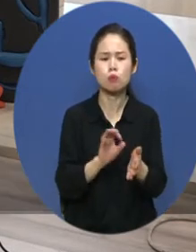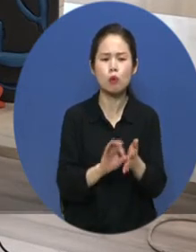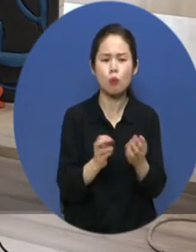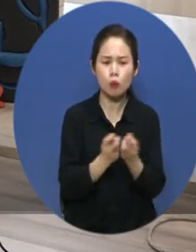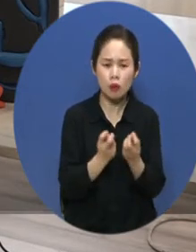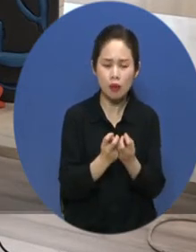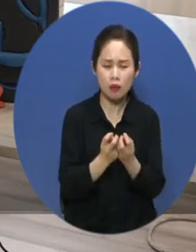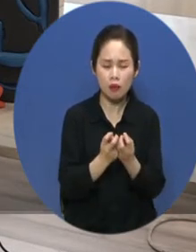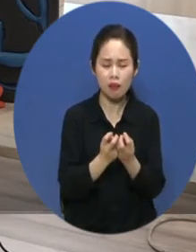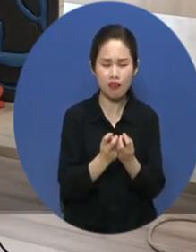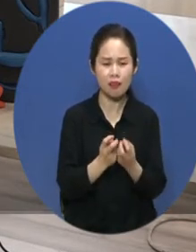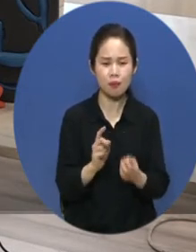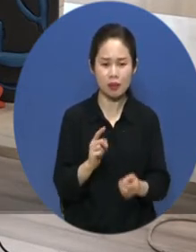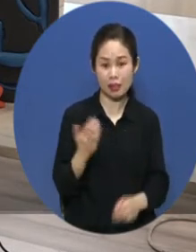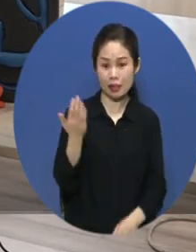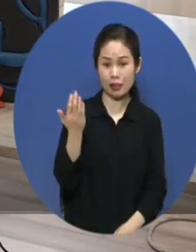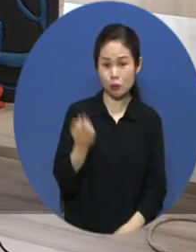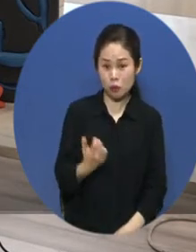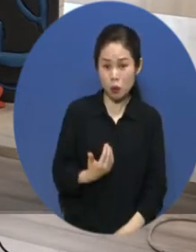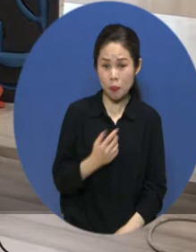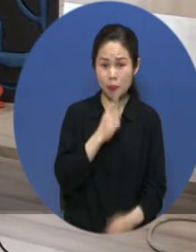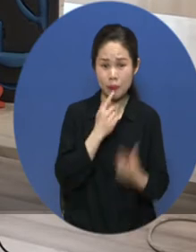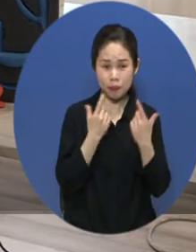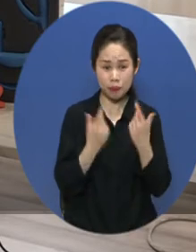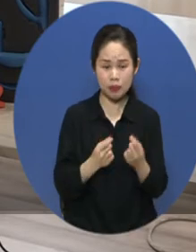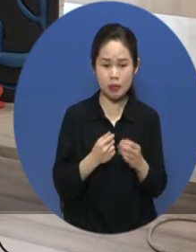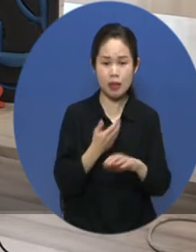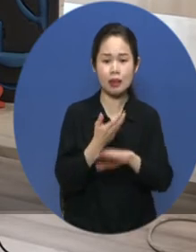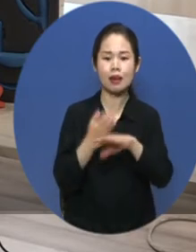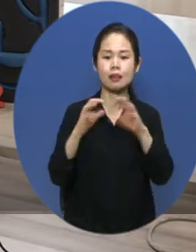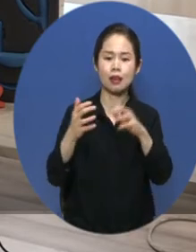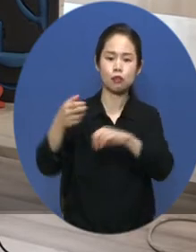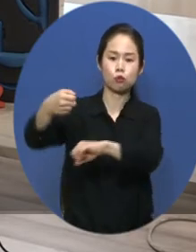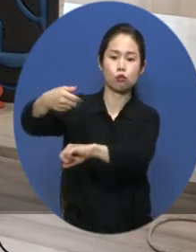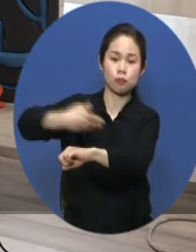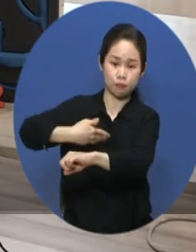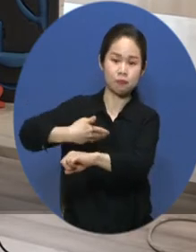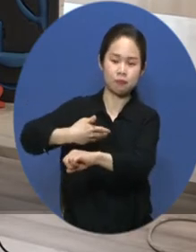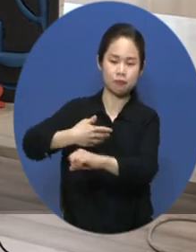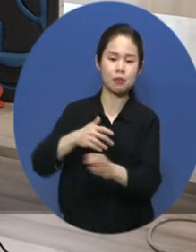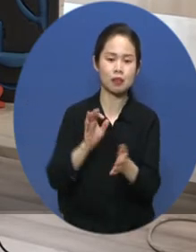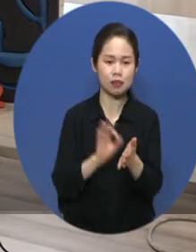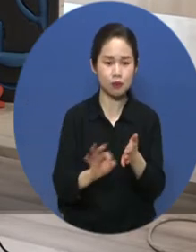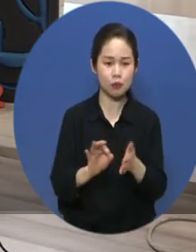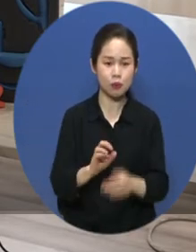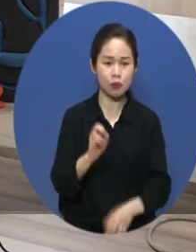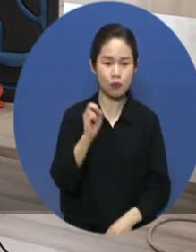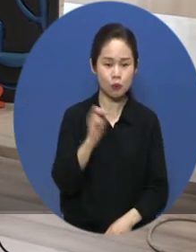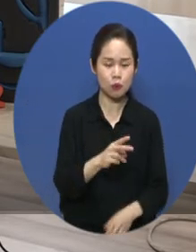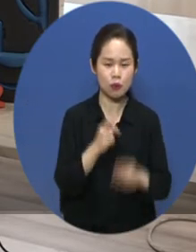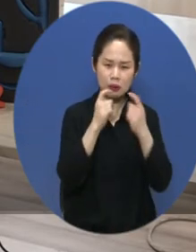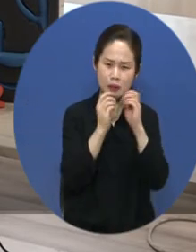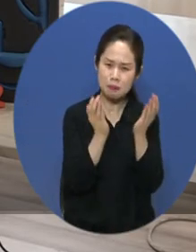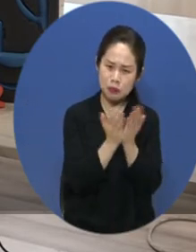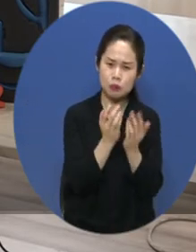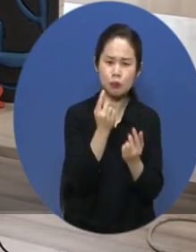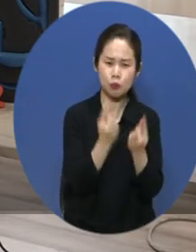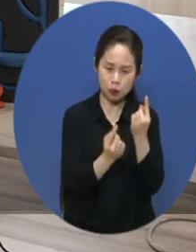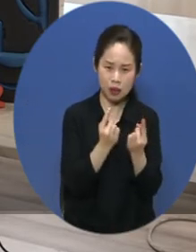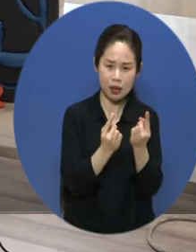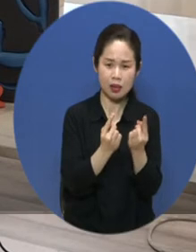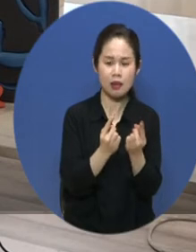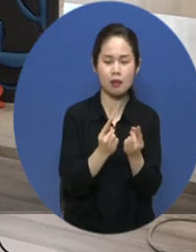전까지는 잠깐 말씀드린 것처럼 대부분 수입해서 우전하거나 아니면은 맞춤형이라기보다는